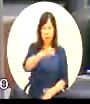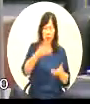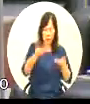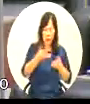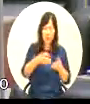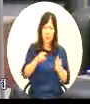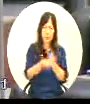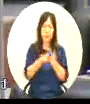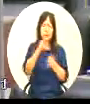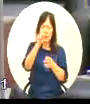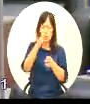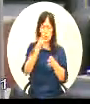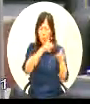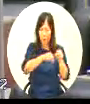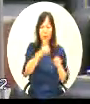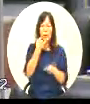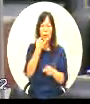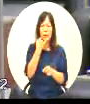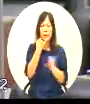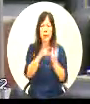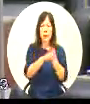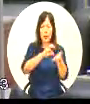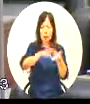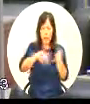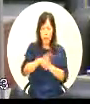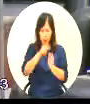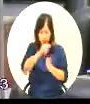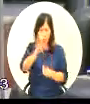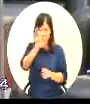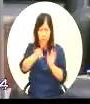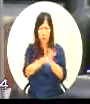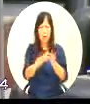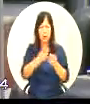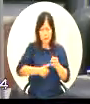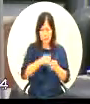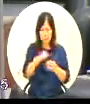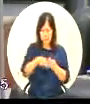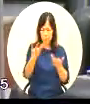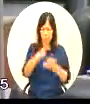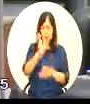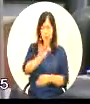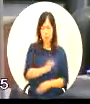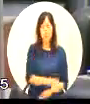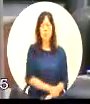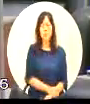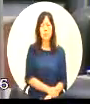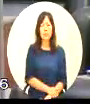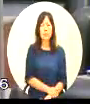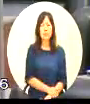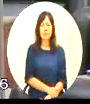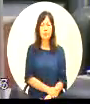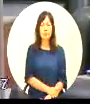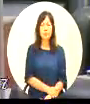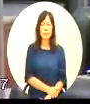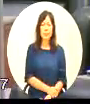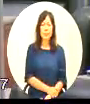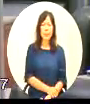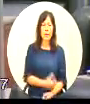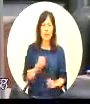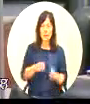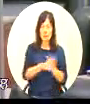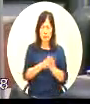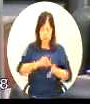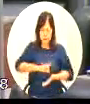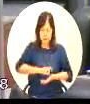使用。但是事实上在医疗现场我们就看到一个真实的案例在这里。好，所以在这边我是不是也特别提醒